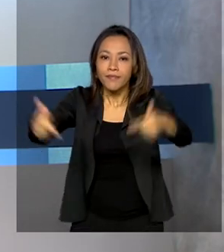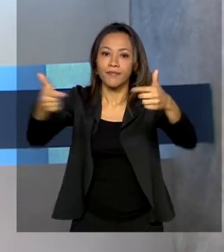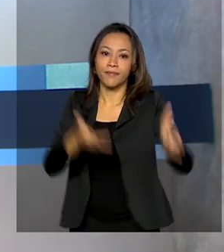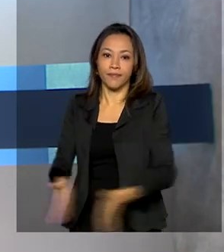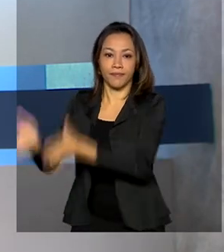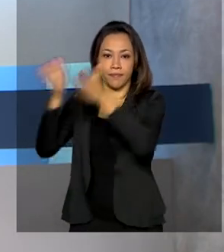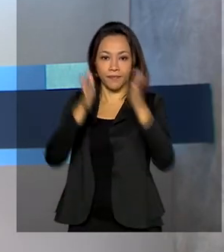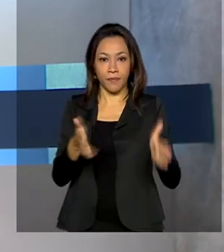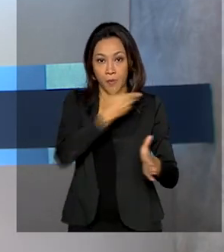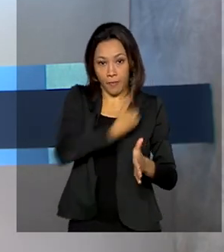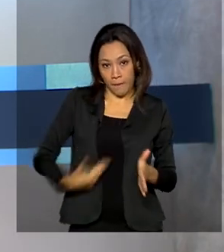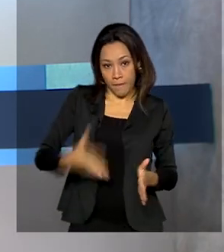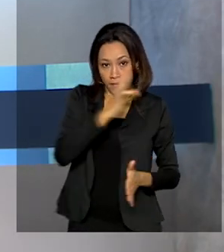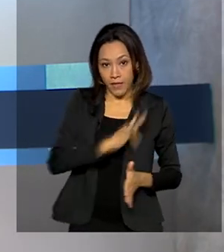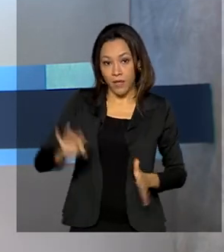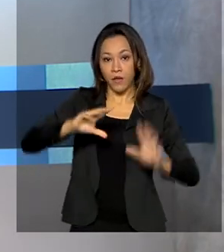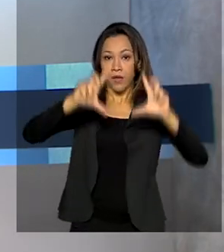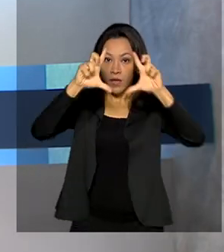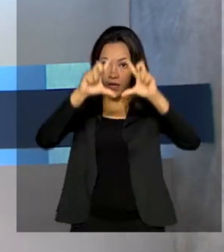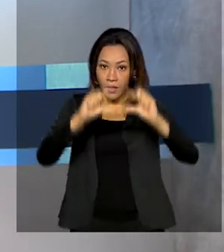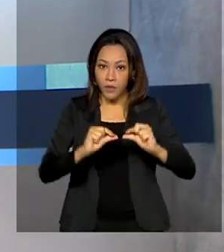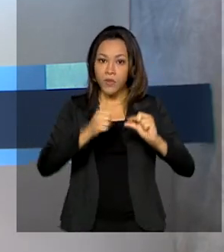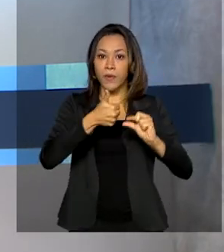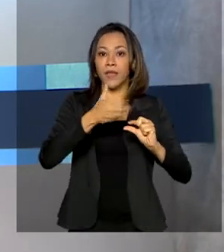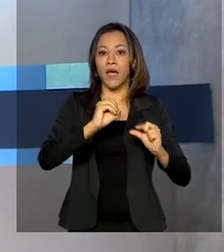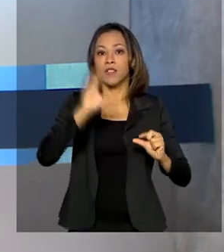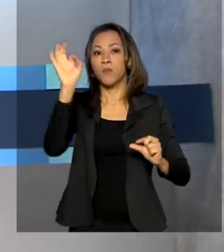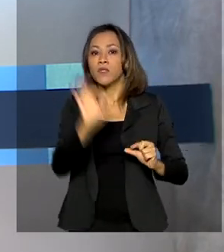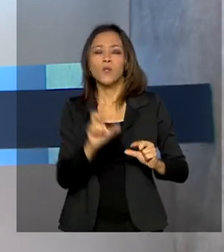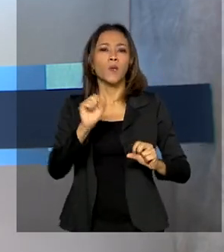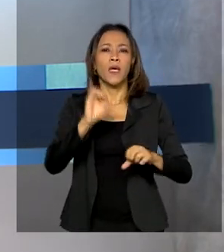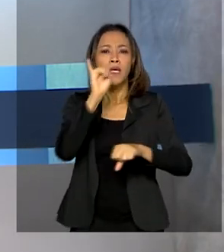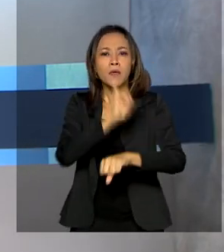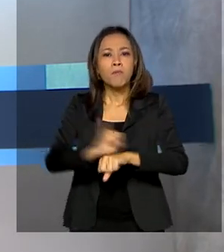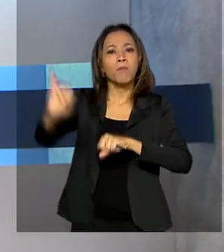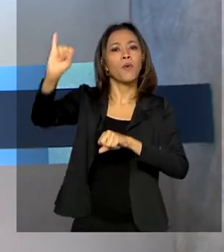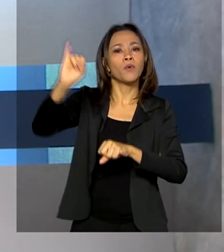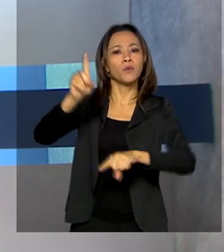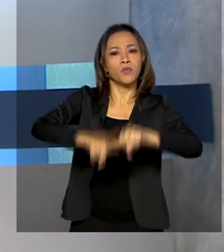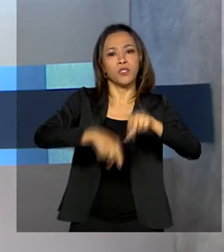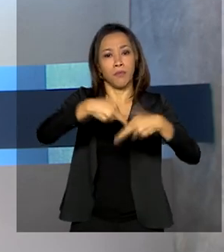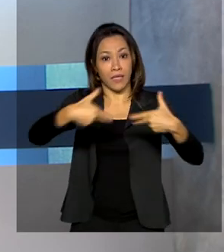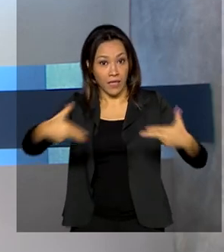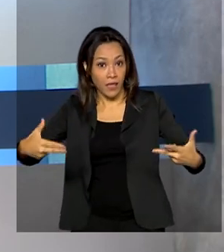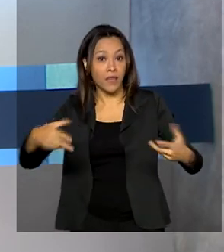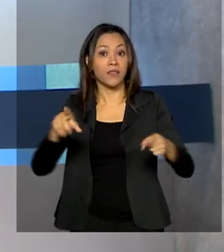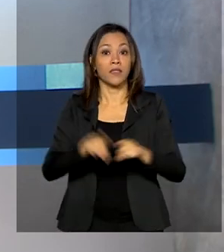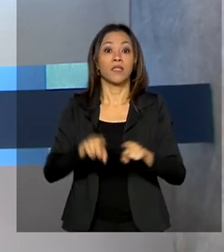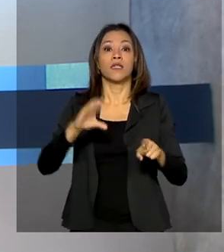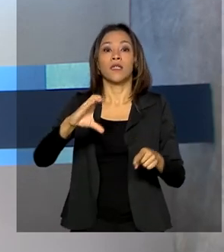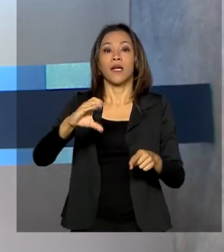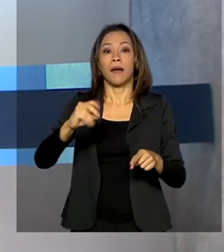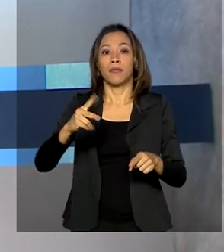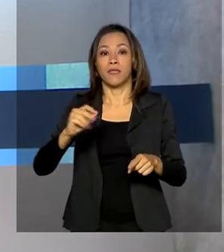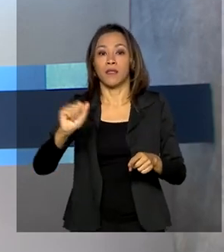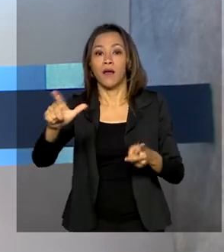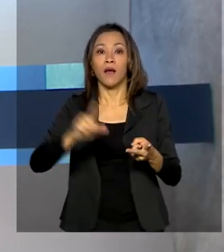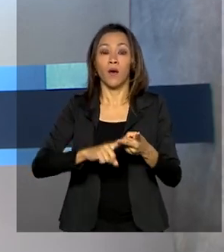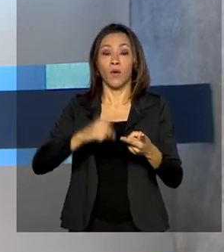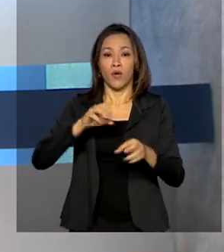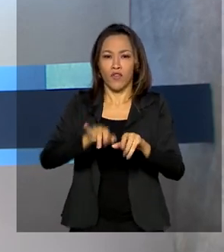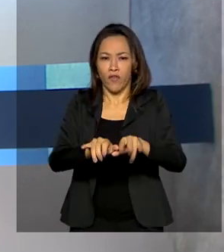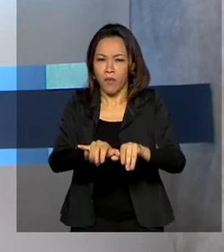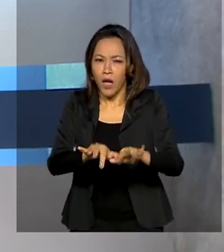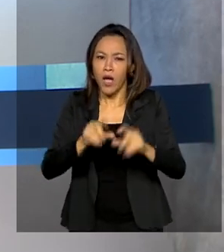O governo federal reduziu em 10% o imposto de importação de bens de capital e de informática e telecomunicações.